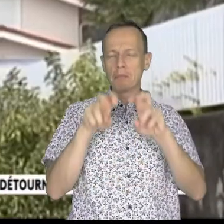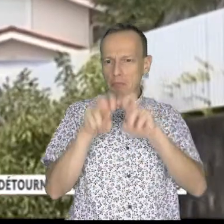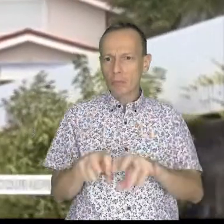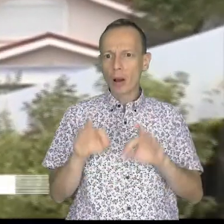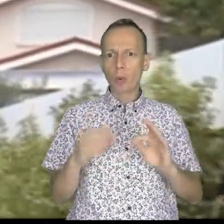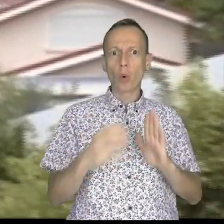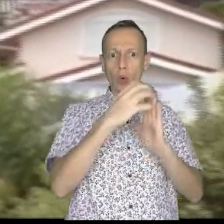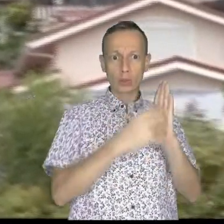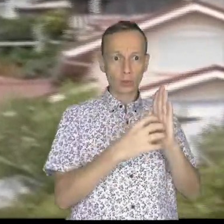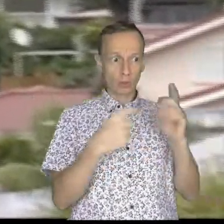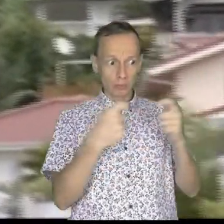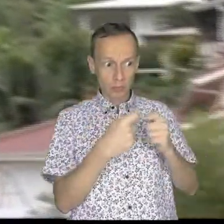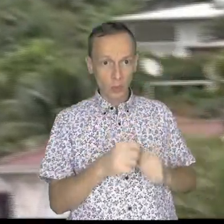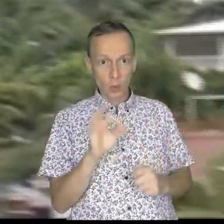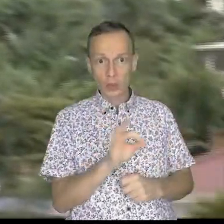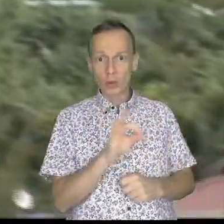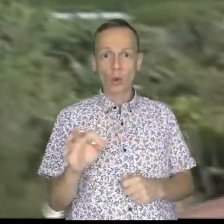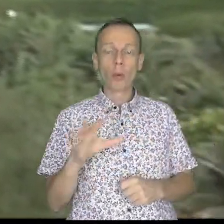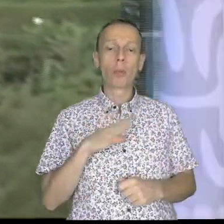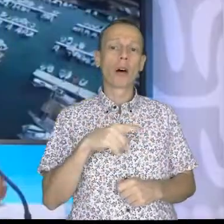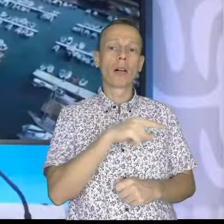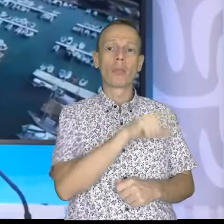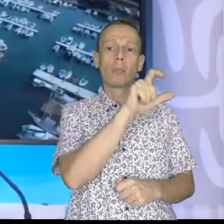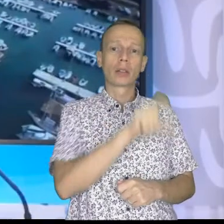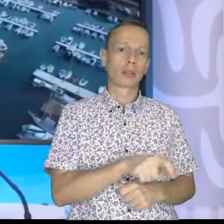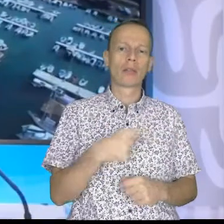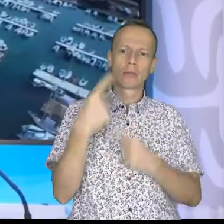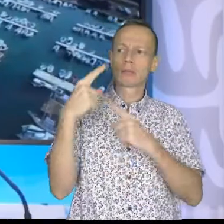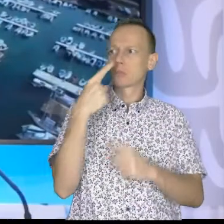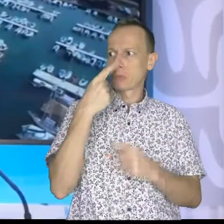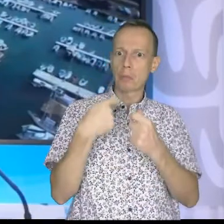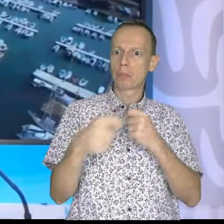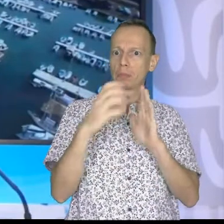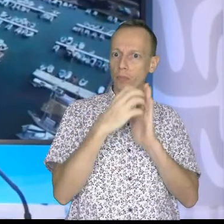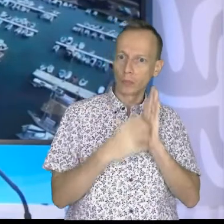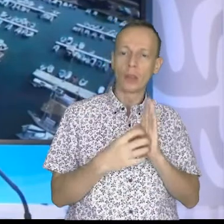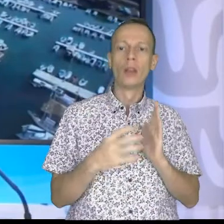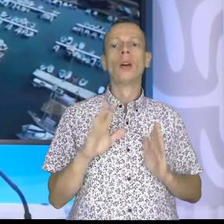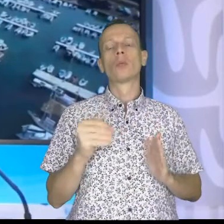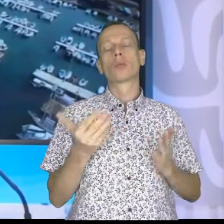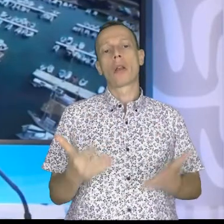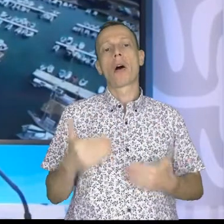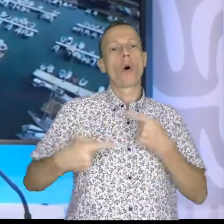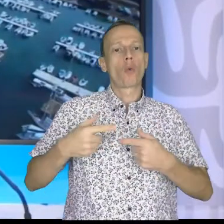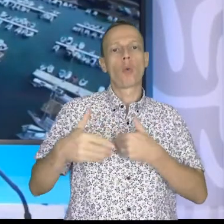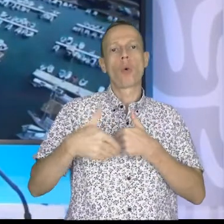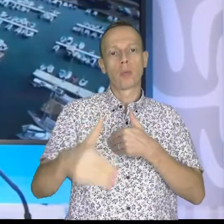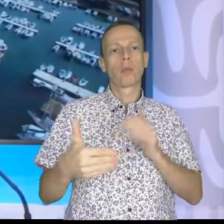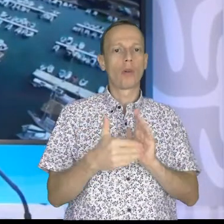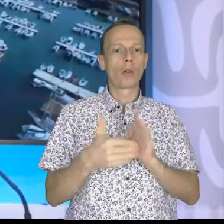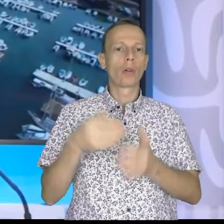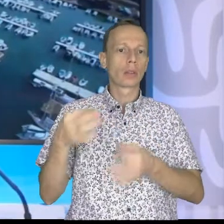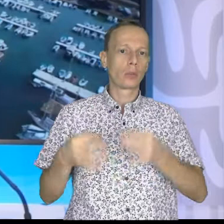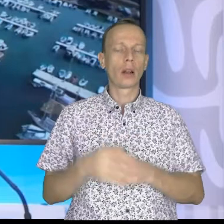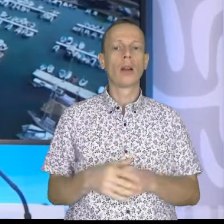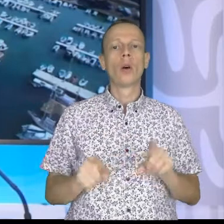de constitutionnalité relevée par M. Kinkis et la Cour poursuit toujours donc l'audience. Autre